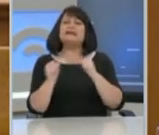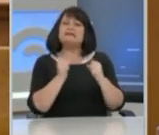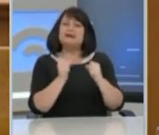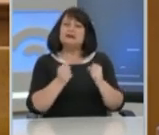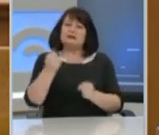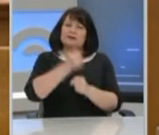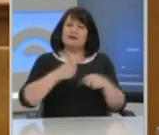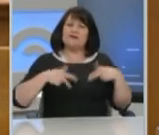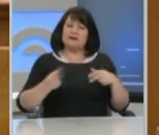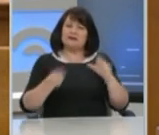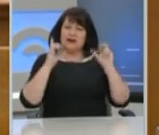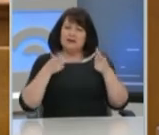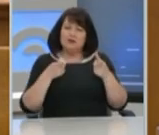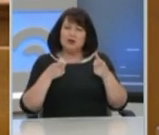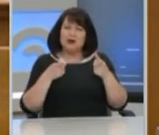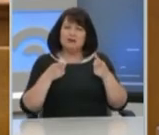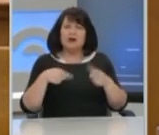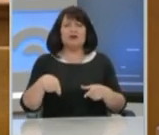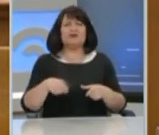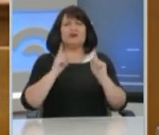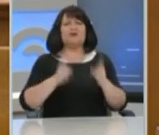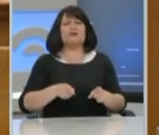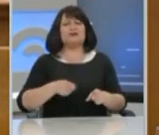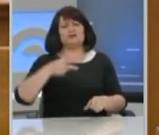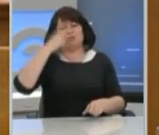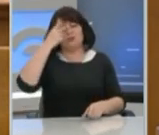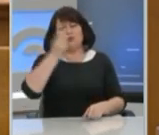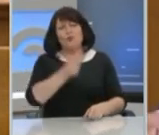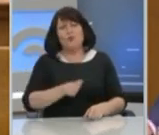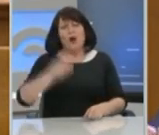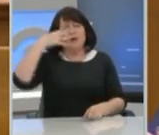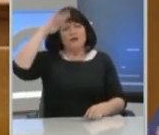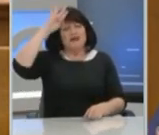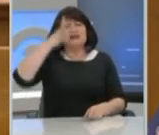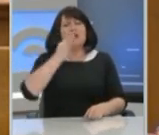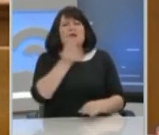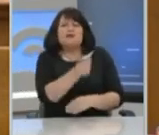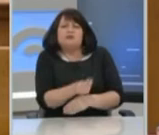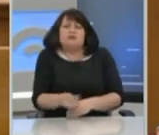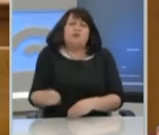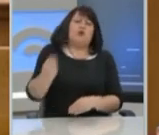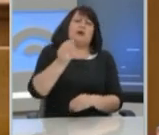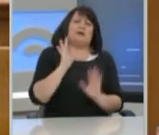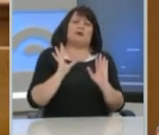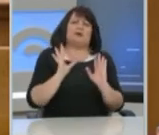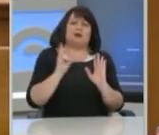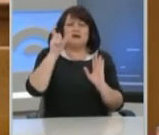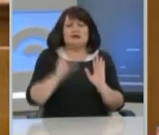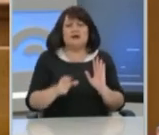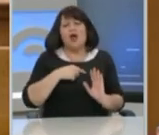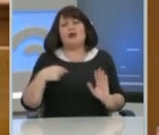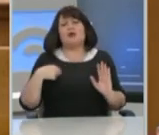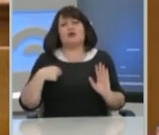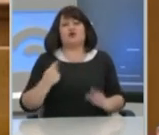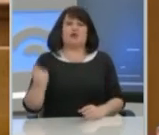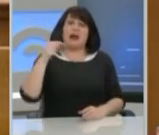κυβερνούσατε, αποδειχτήκατε βασιλικότεροι του βασιλέως. Εσείς λοιπόν τώρα έρχεστε εδώ και χύνετε μαύρο